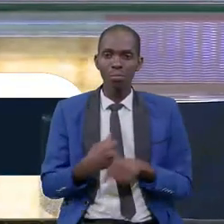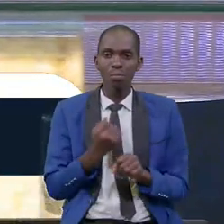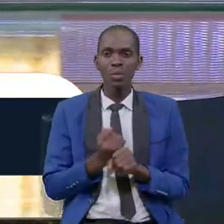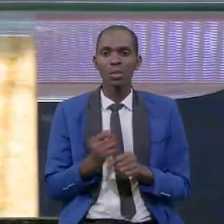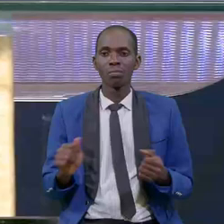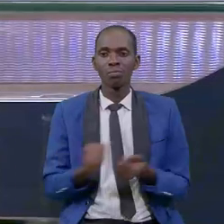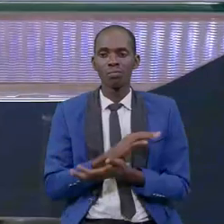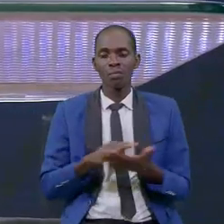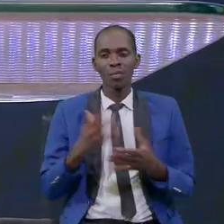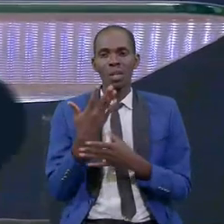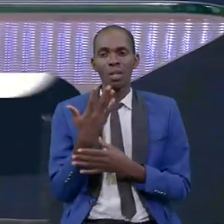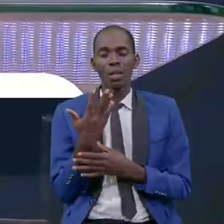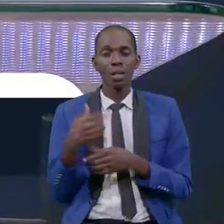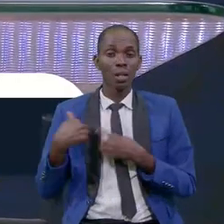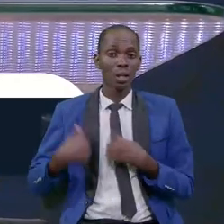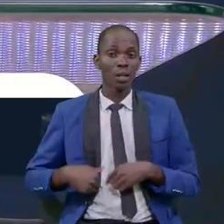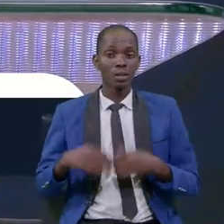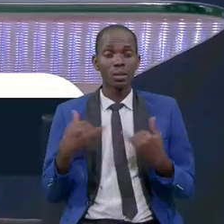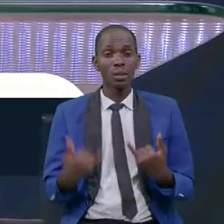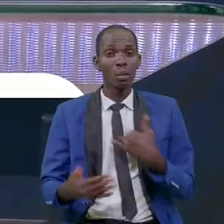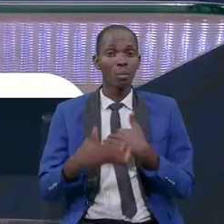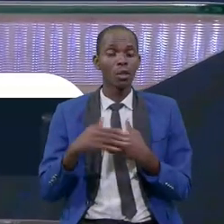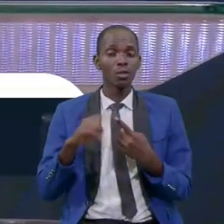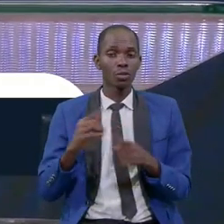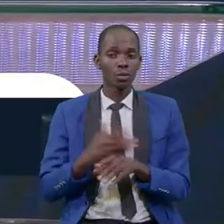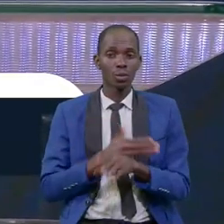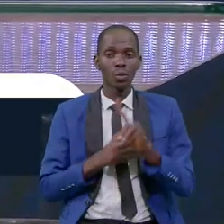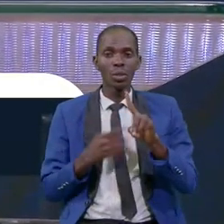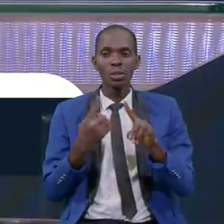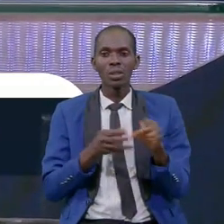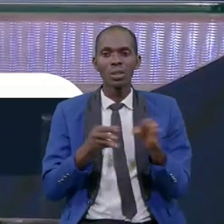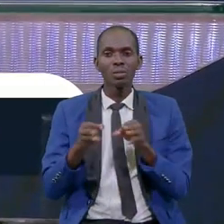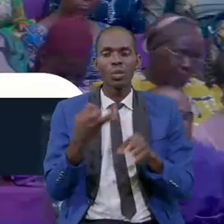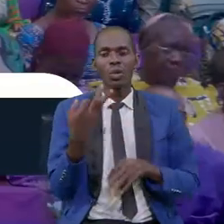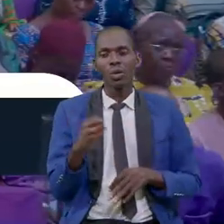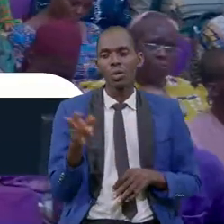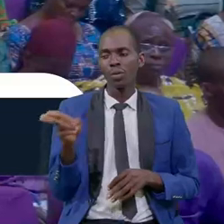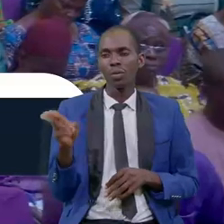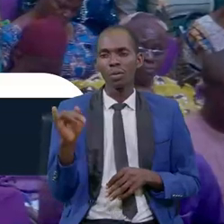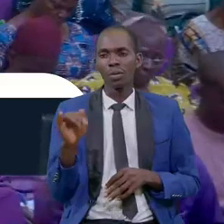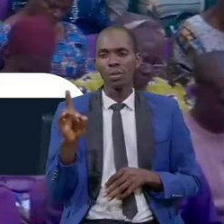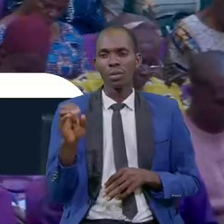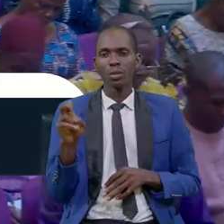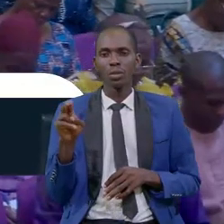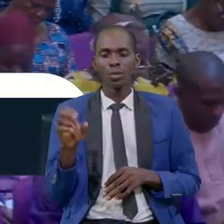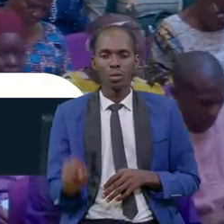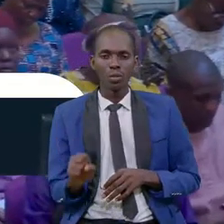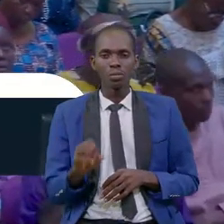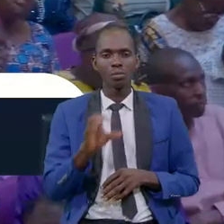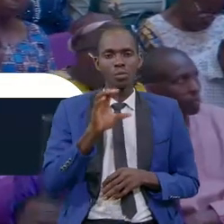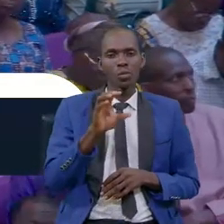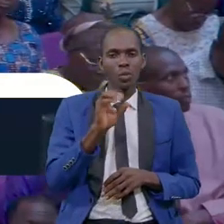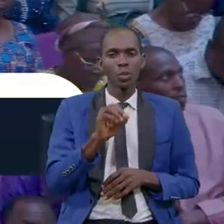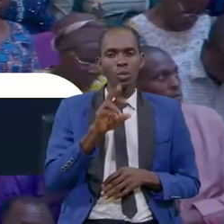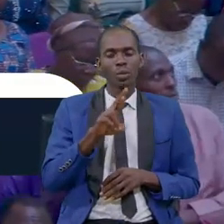la première partie là-bas. Nous allons voir ici la description des mains corrompues et abominables. Des